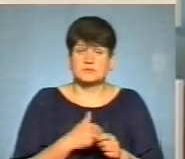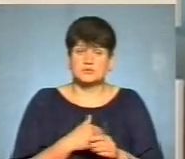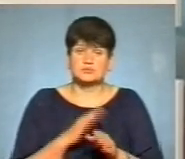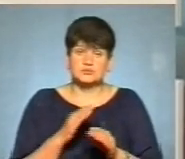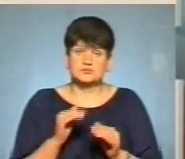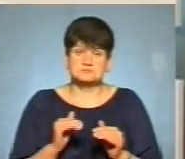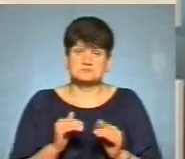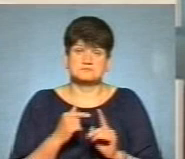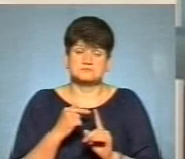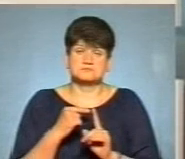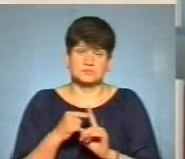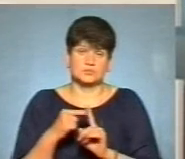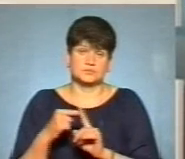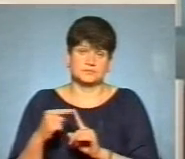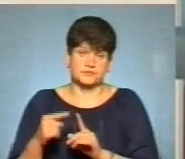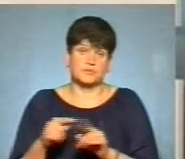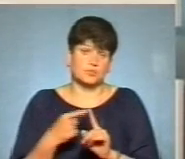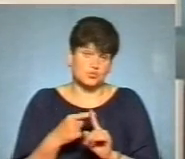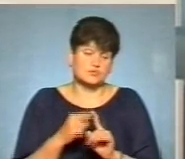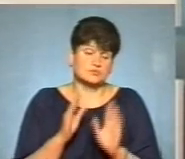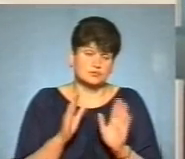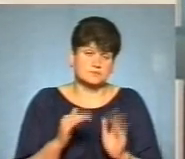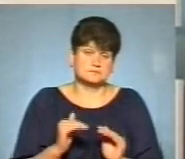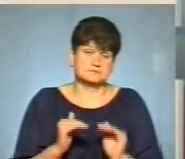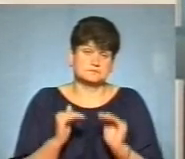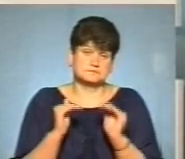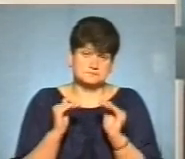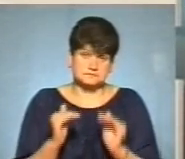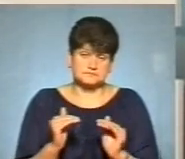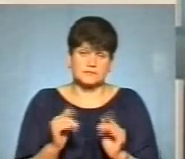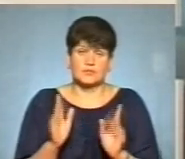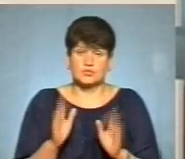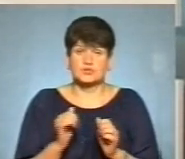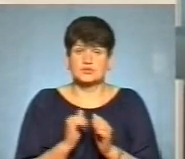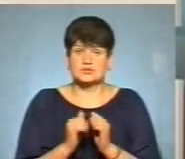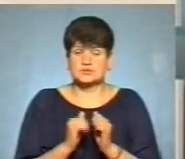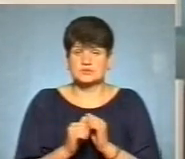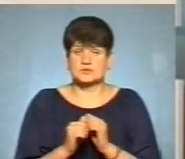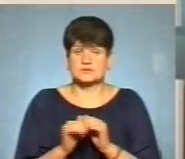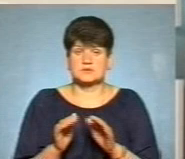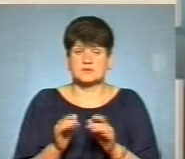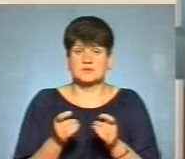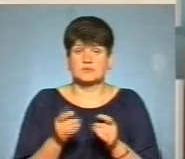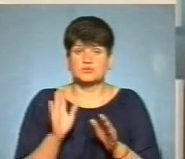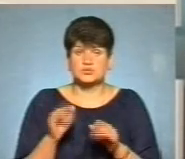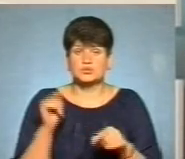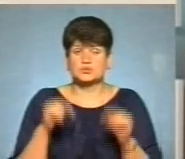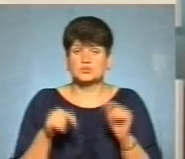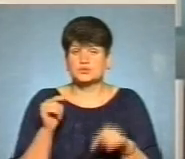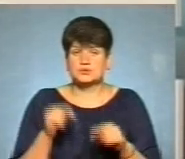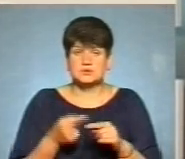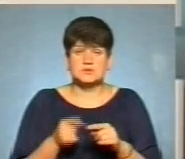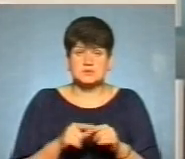будуть підніматися, вони будуть теж плюсові, тобто зимою будуть дуже часті відлиги, зимою будуть випадати дощі, це